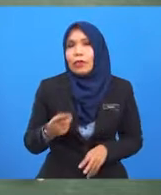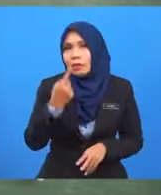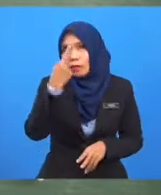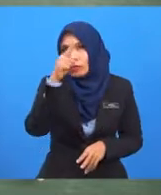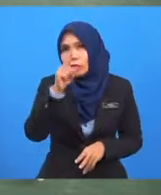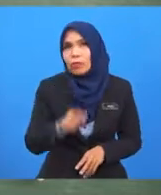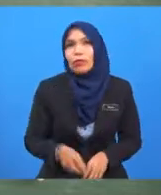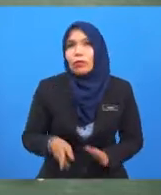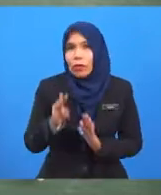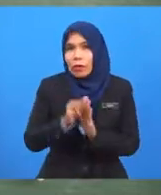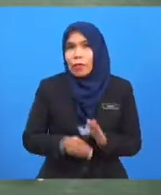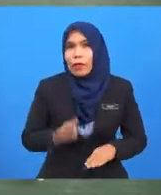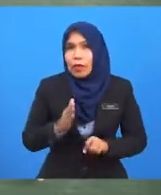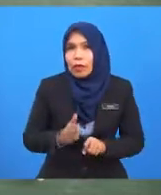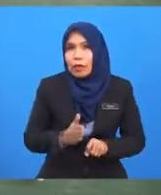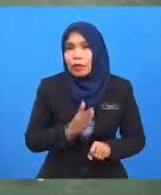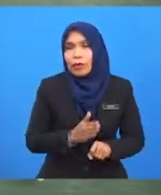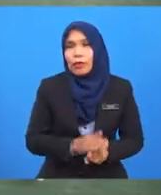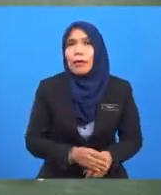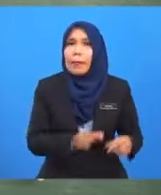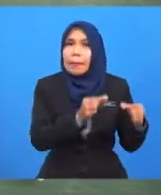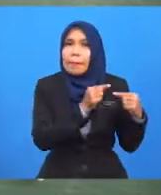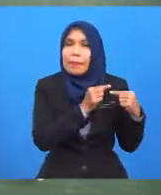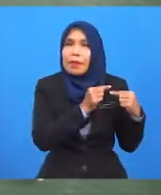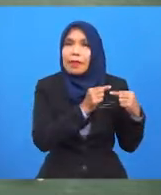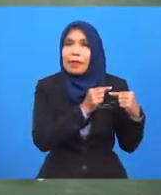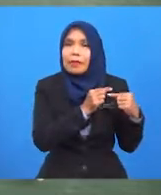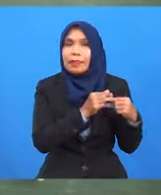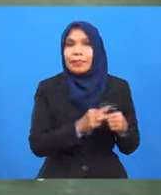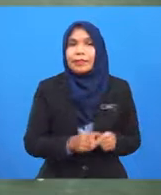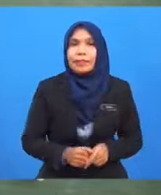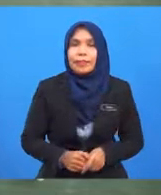beban dengan kedudukan fulcrum yang tetap.